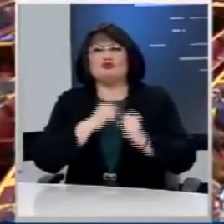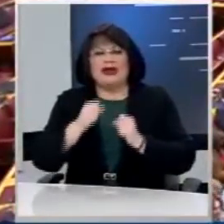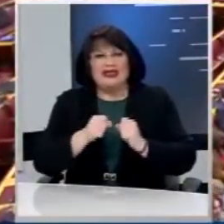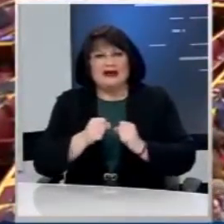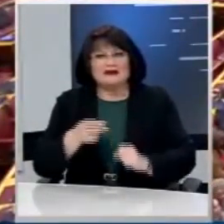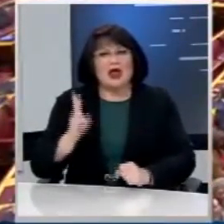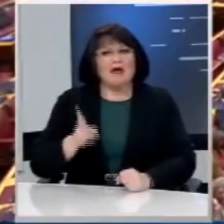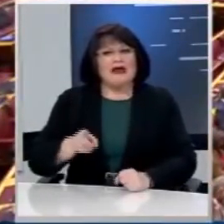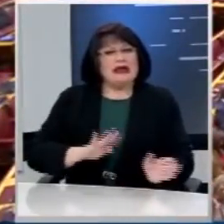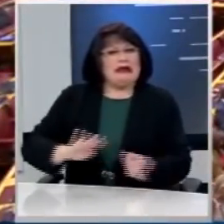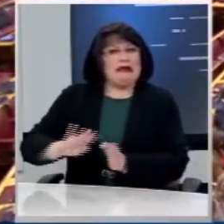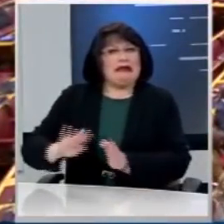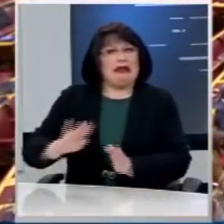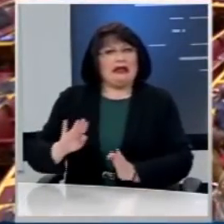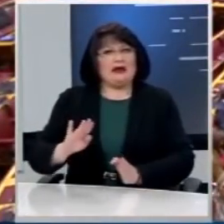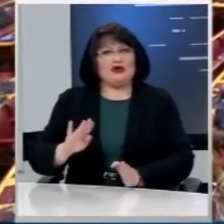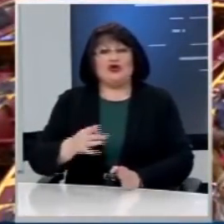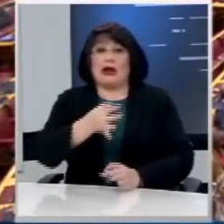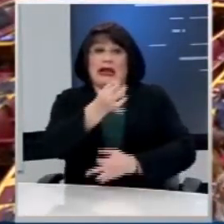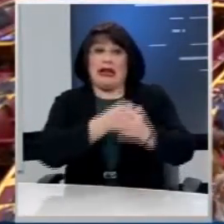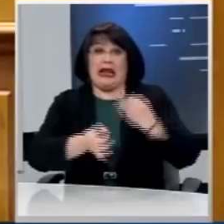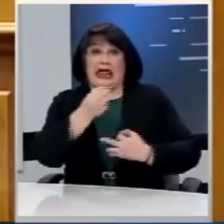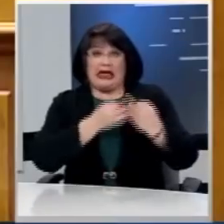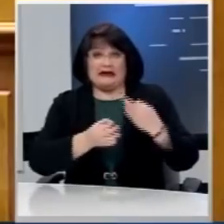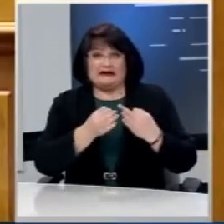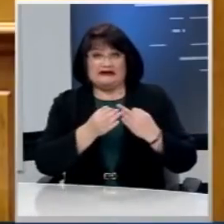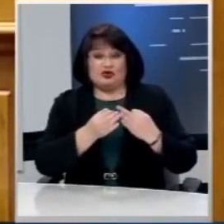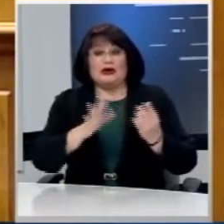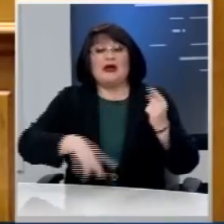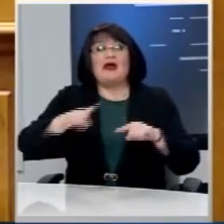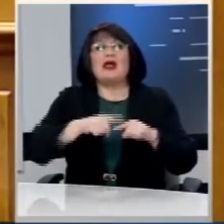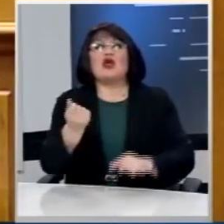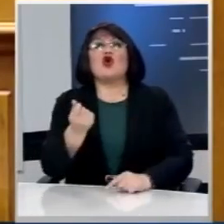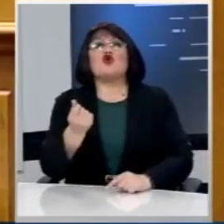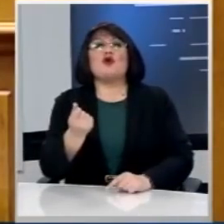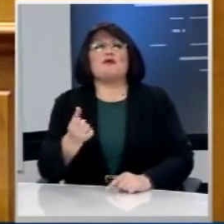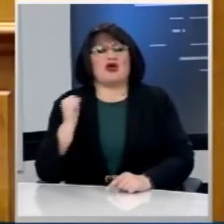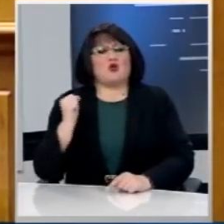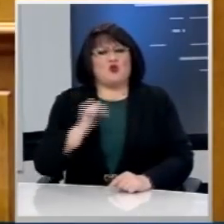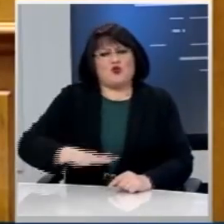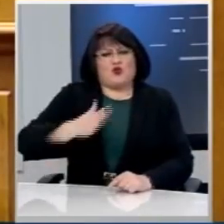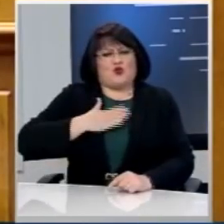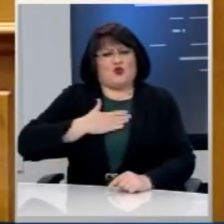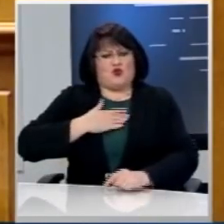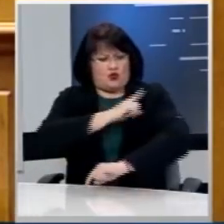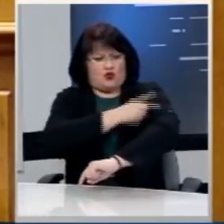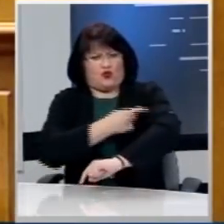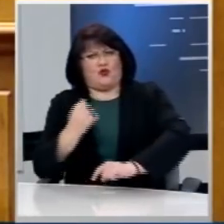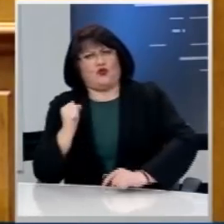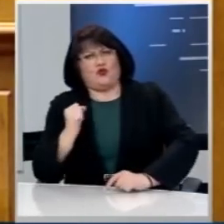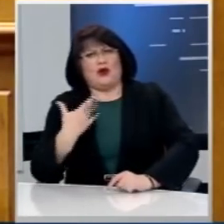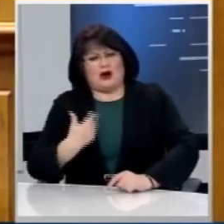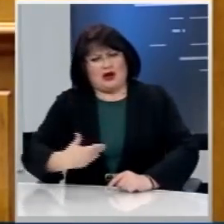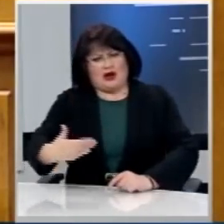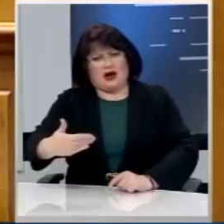τους κινδύνους με τον έολο ισχυρισμό πως η εγχώρια οικονομία έχει εσωτερική δυναμική και πιθανή